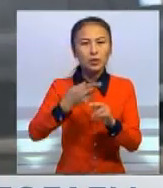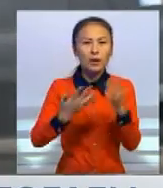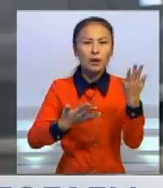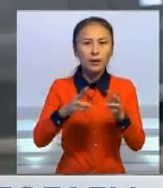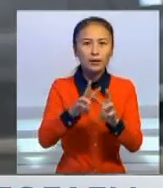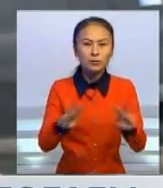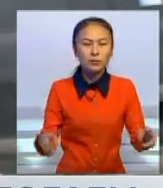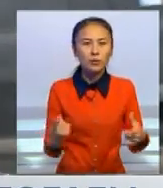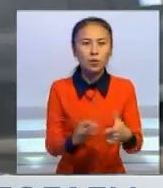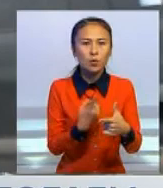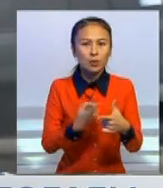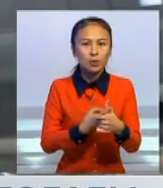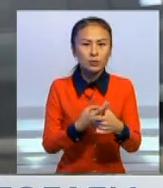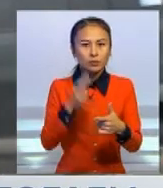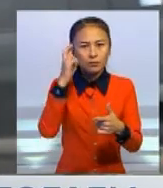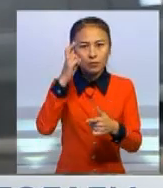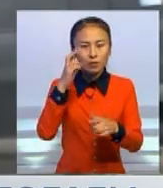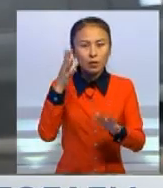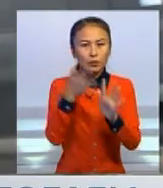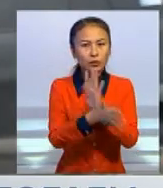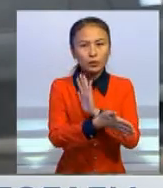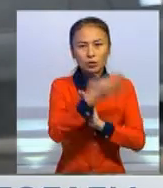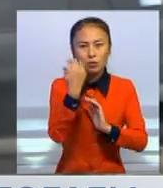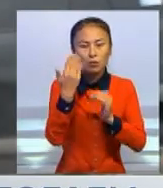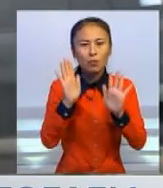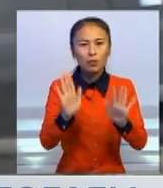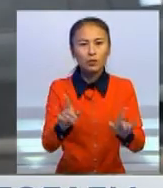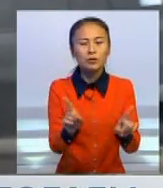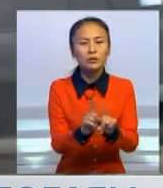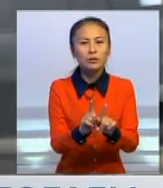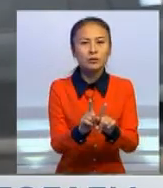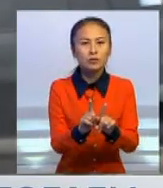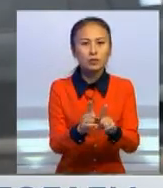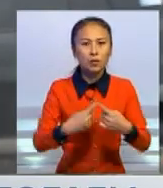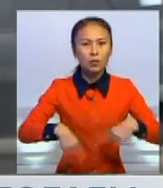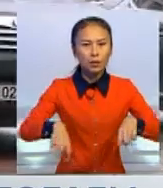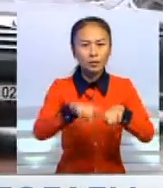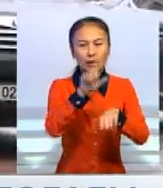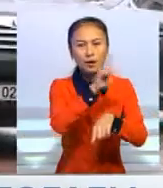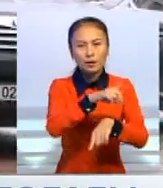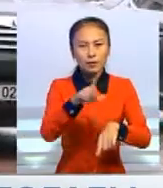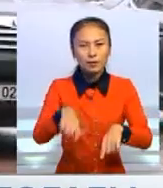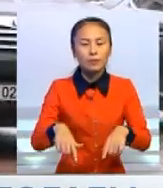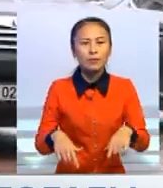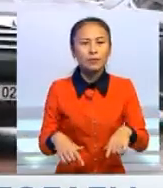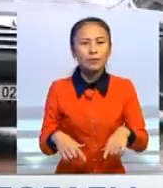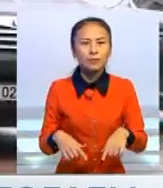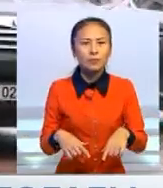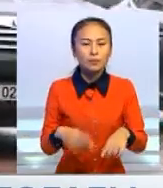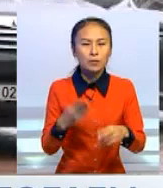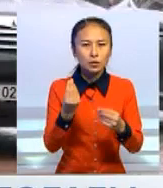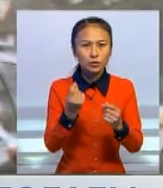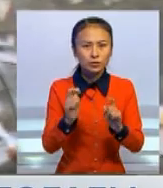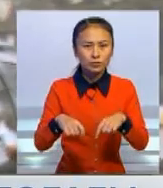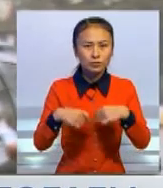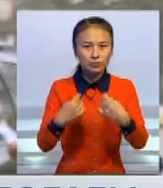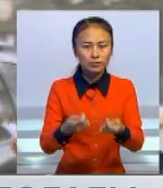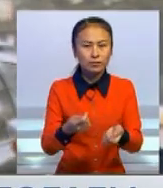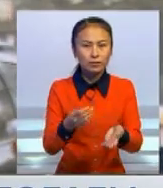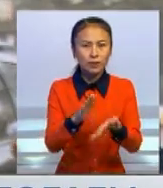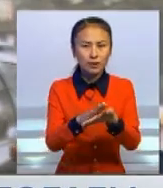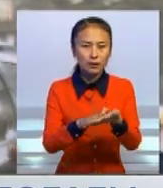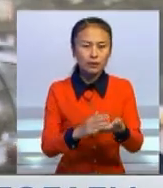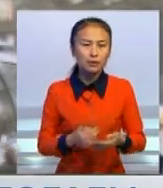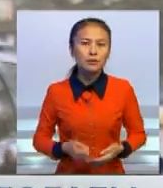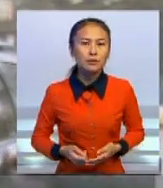или басқа мемлекет ақшасы кетіп жатқан жоқ. Біздер осы өзіміз қоғамдық ұйымдар жиналып, осы наклейканы шығардық. Осы